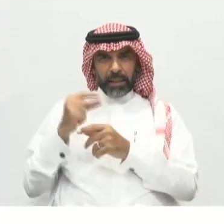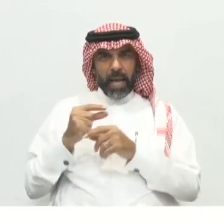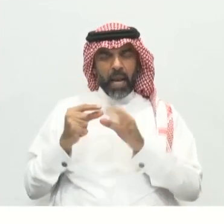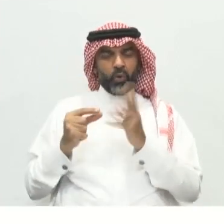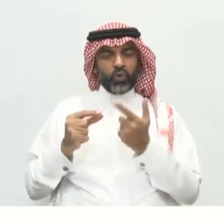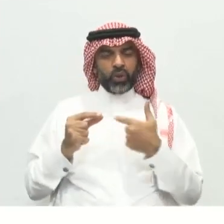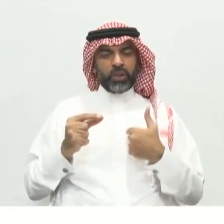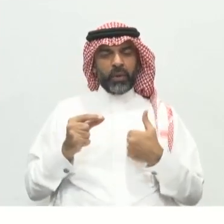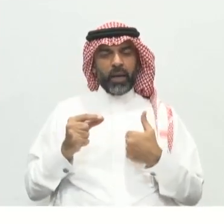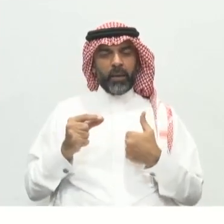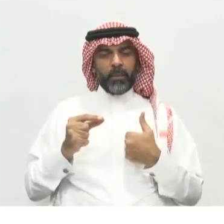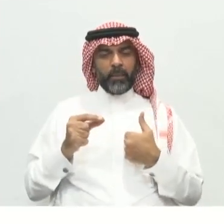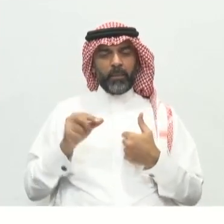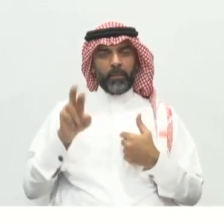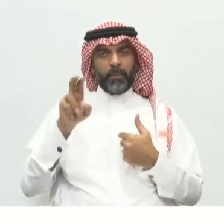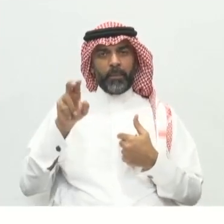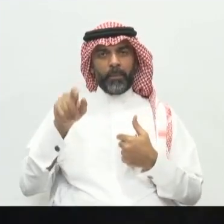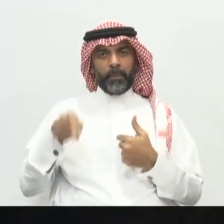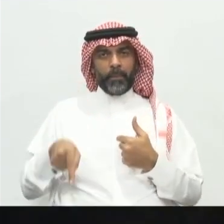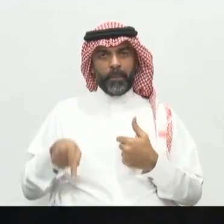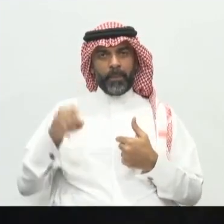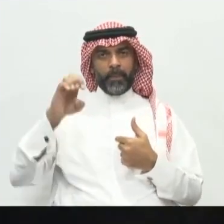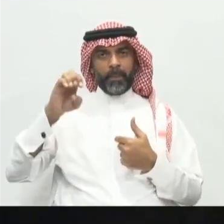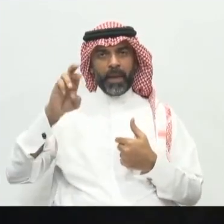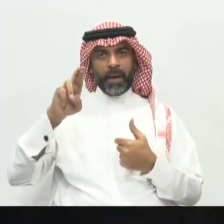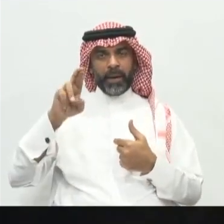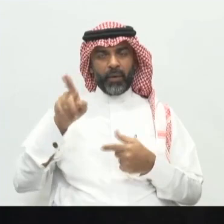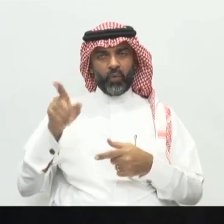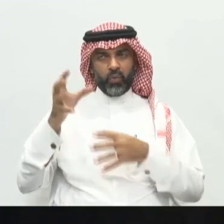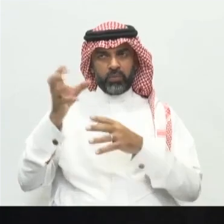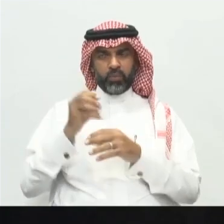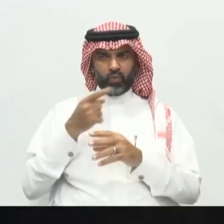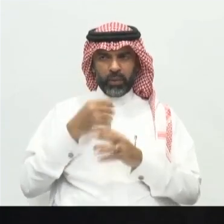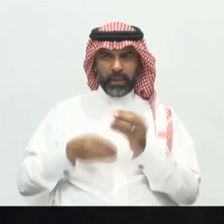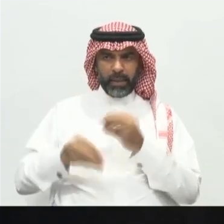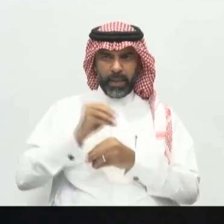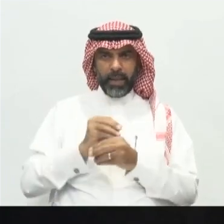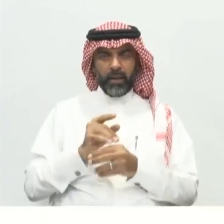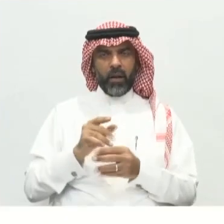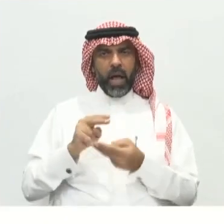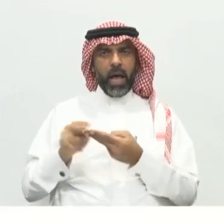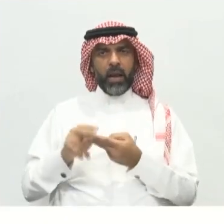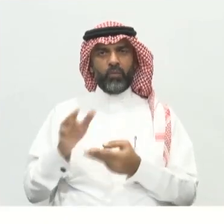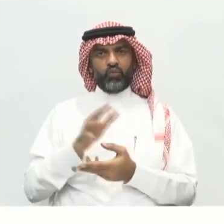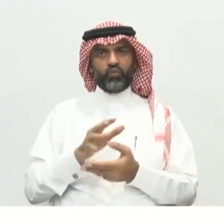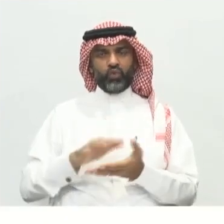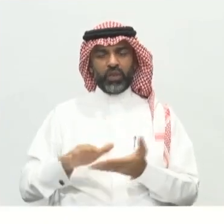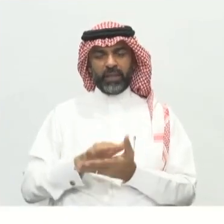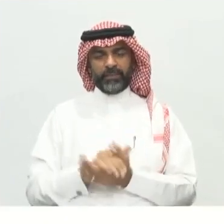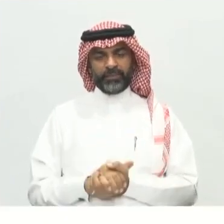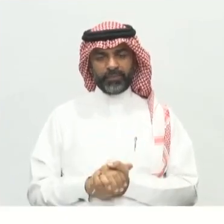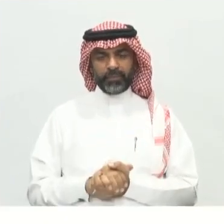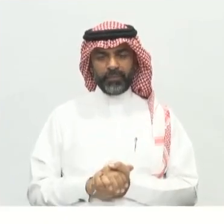داله برميشن التي تقوم بالتباديل او عمل جميع التباديل الممكنه لحل هذه المشكله قمنا بتعريف